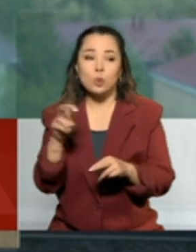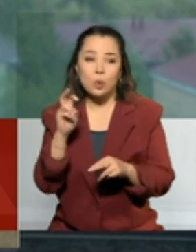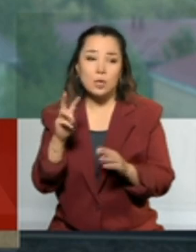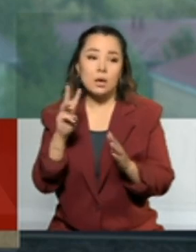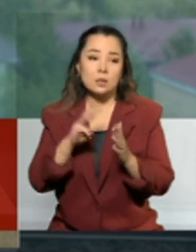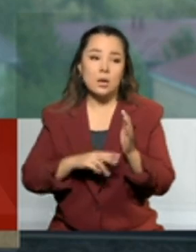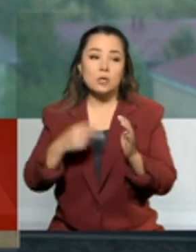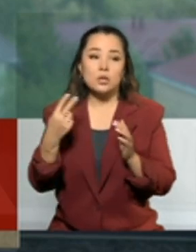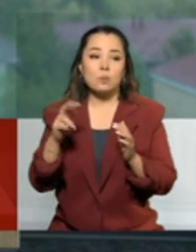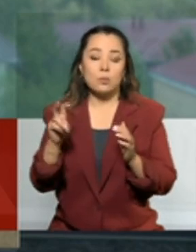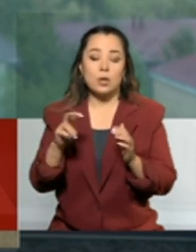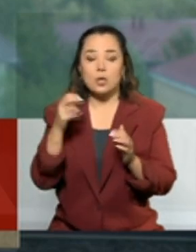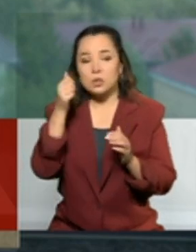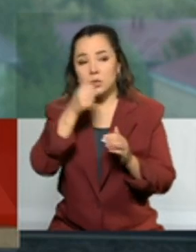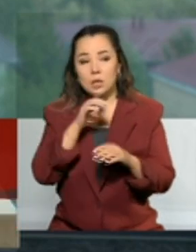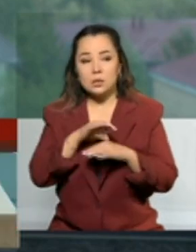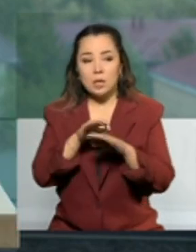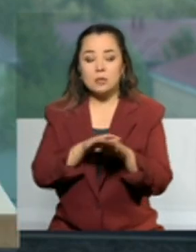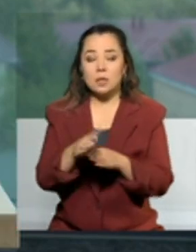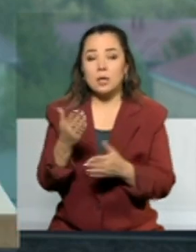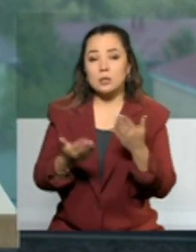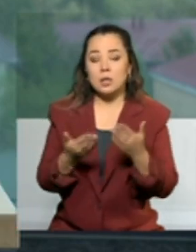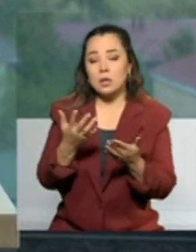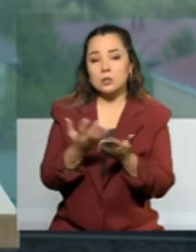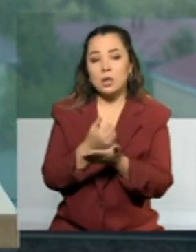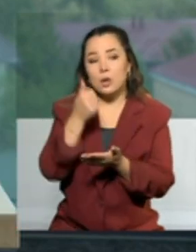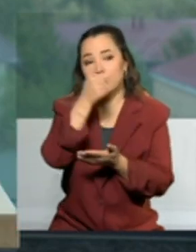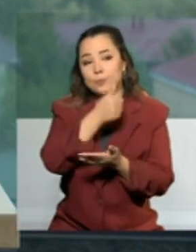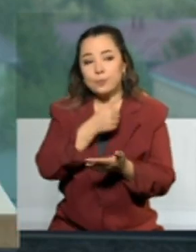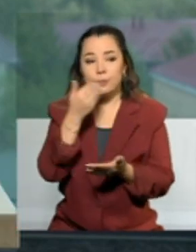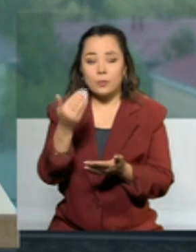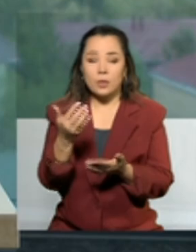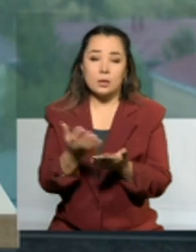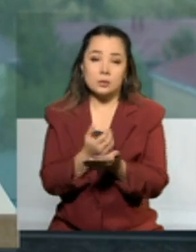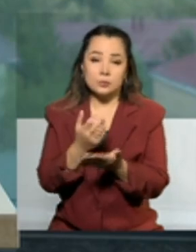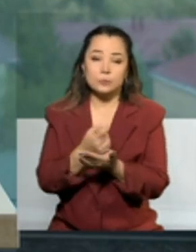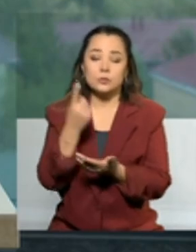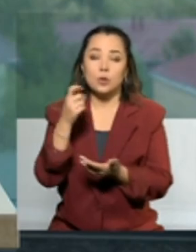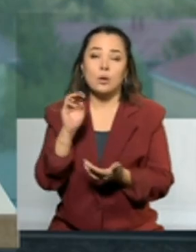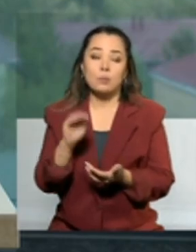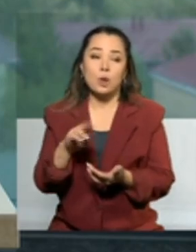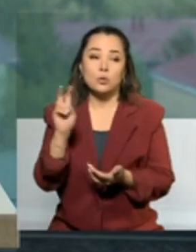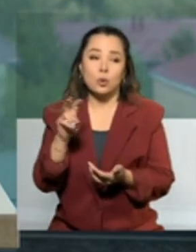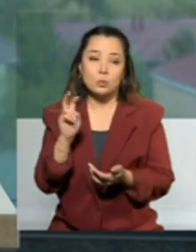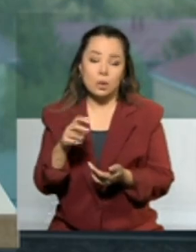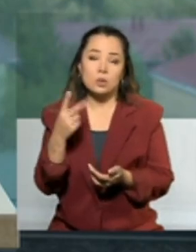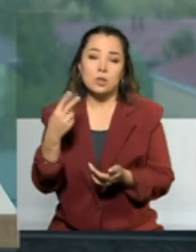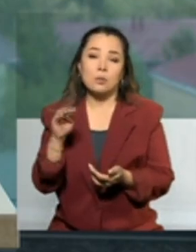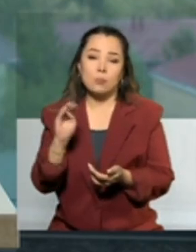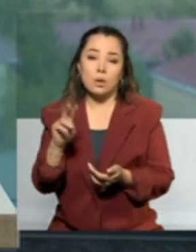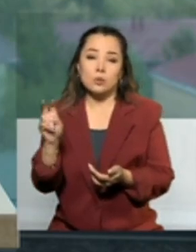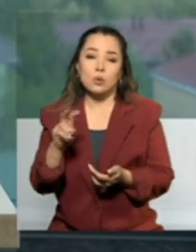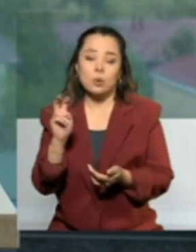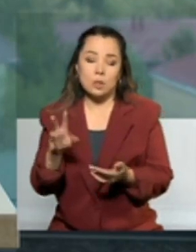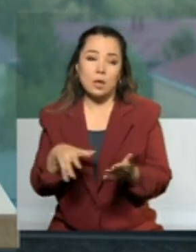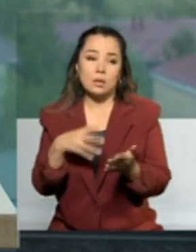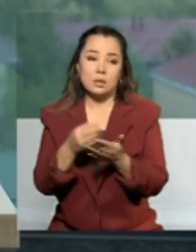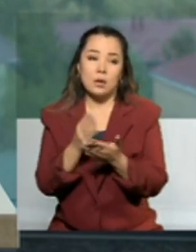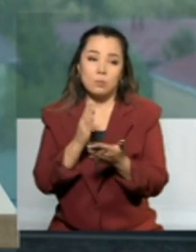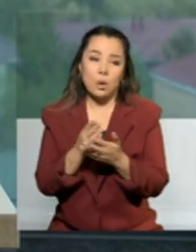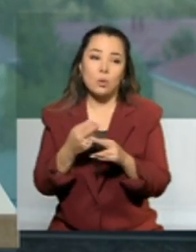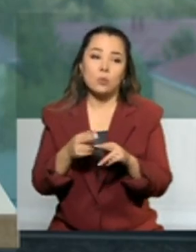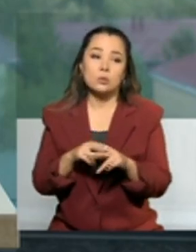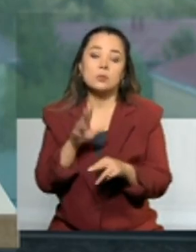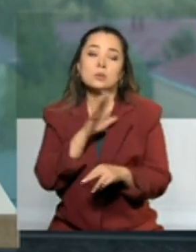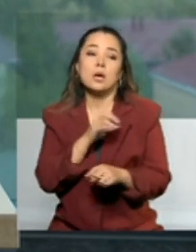айыппұлыңыз $20 болады. Егер сіздің жылына табатын табысыңыз $100,000 болатын болса, онда $20,000-ға дейін кете береді. Ол